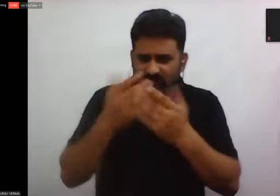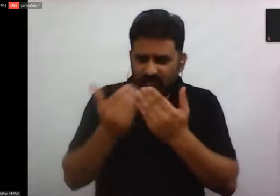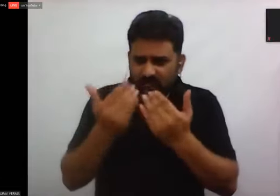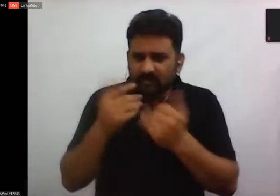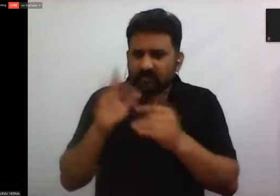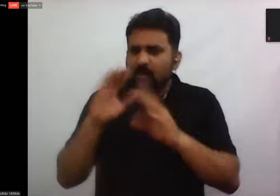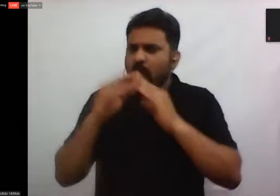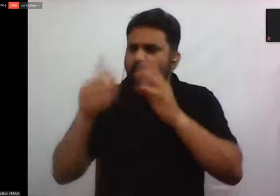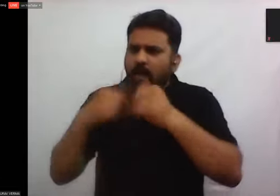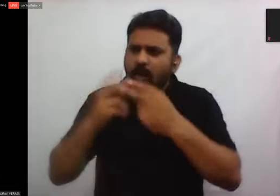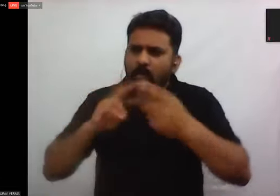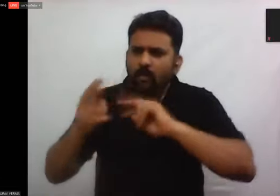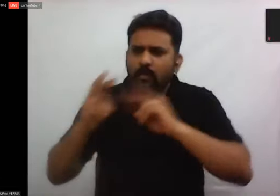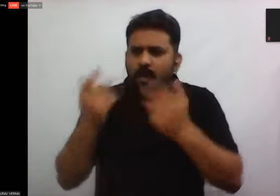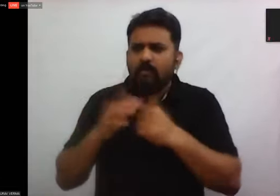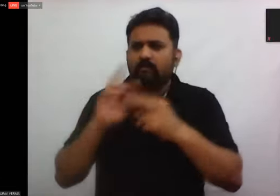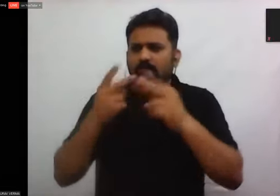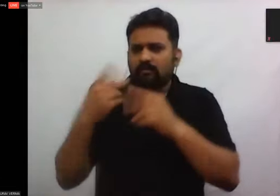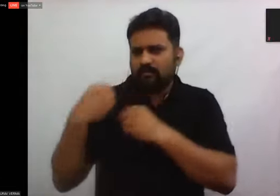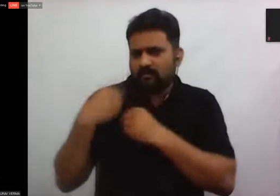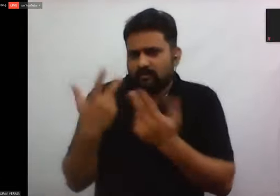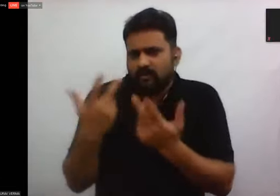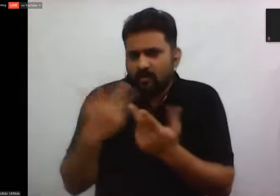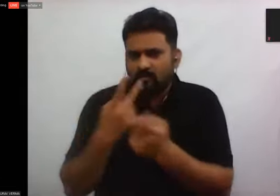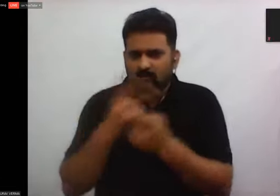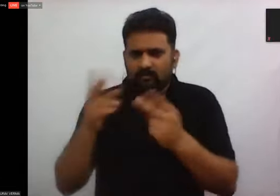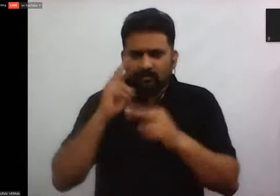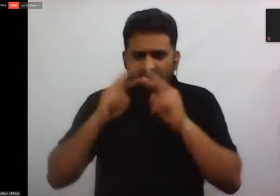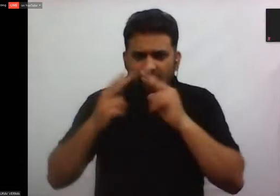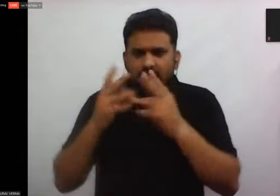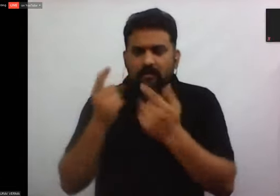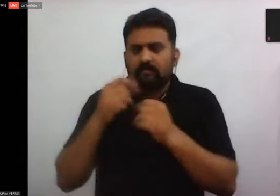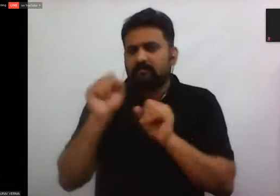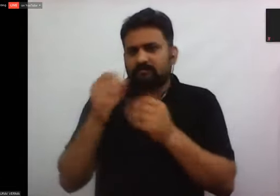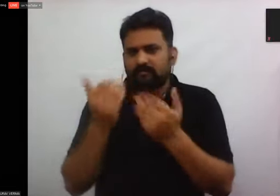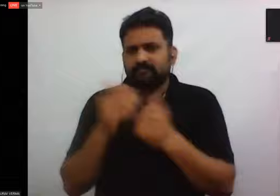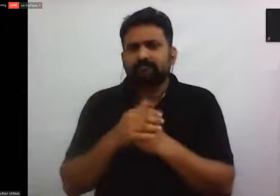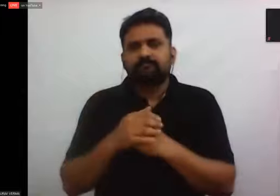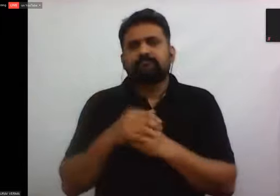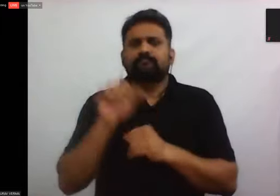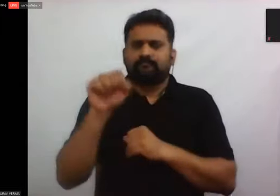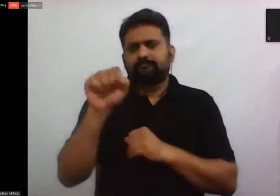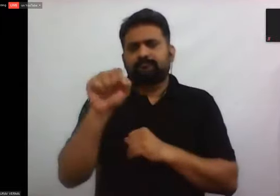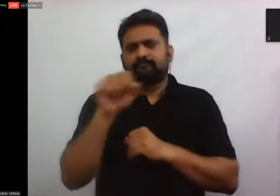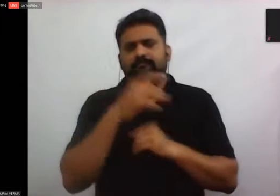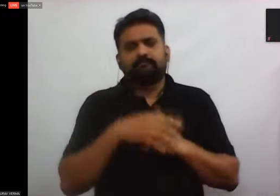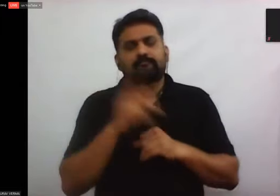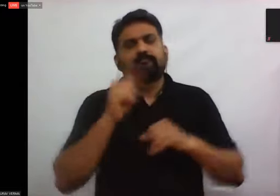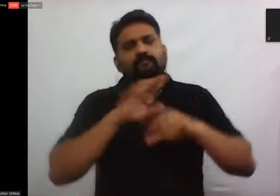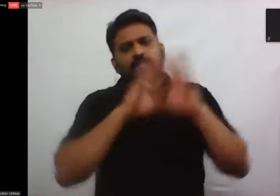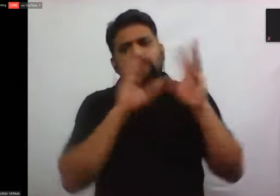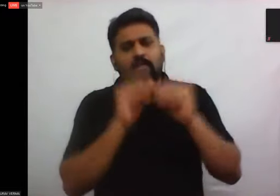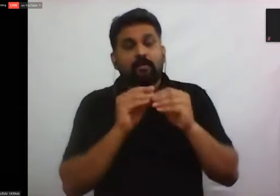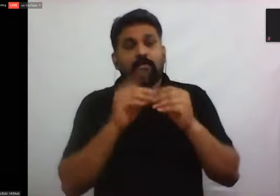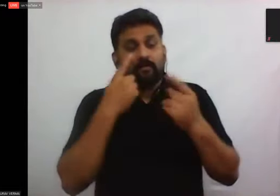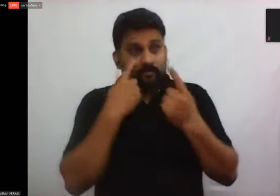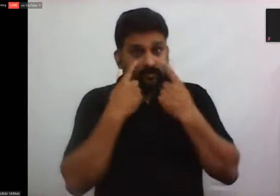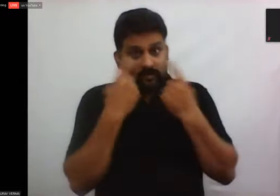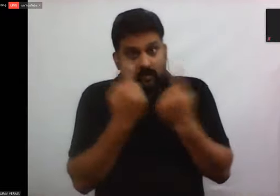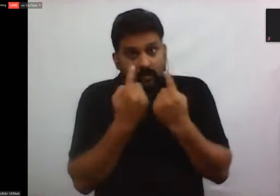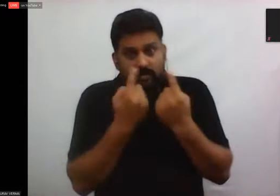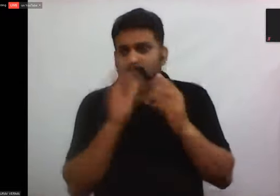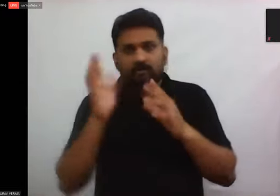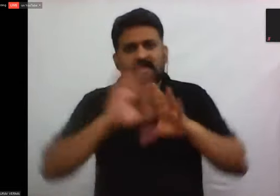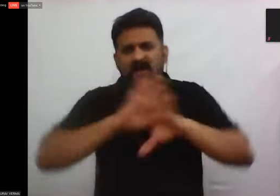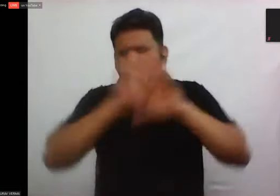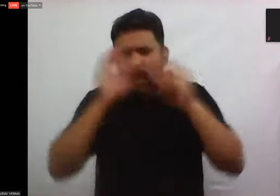रिस्पॉन्ड करता है या पेरेंट्स का क्या रोल होगा विजन असेसमेंट? विजन सी हर असेसमेंट में नॉट ओनली विजन हर असेसमेंट में